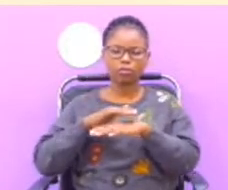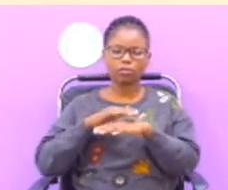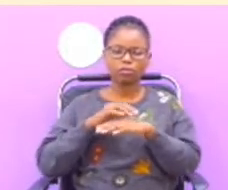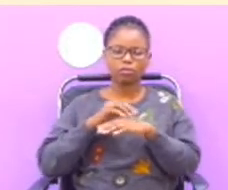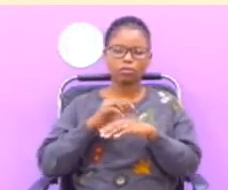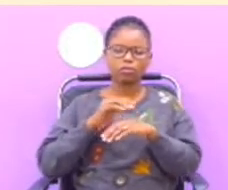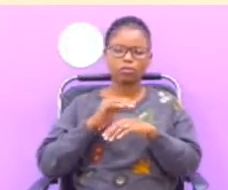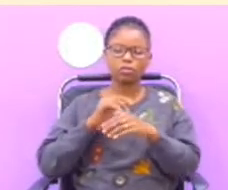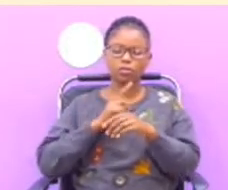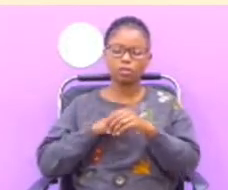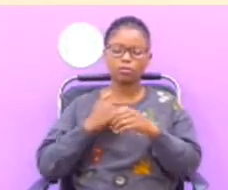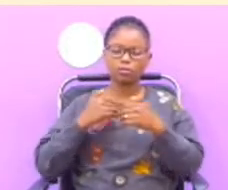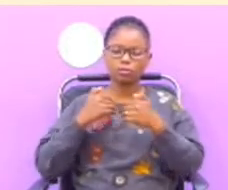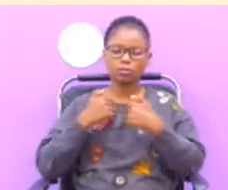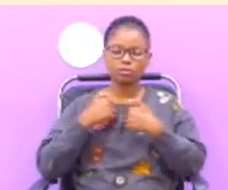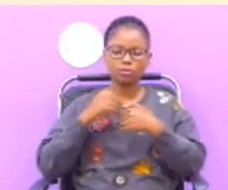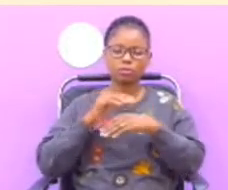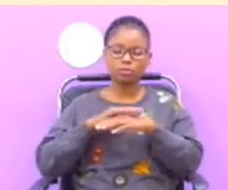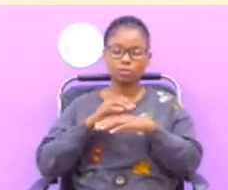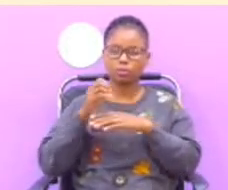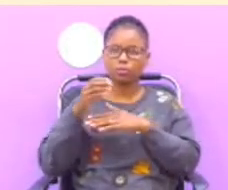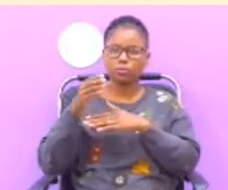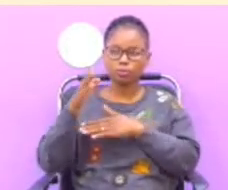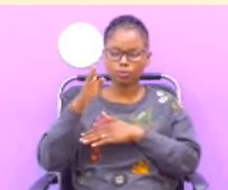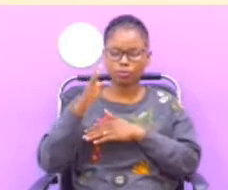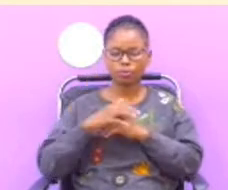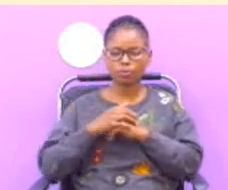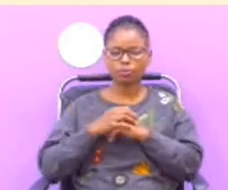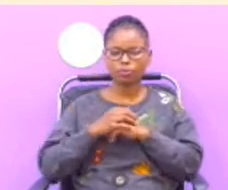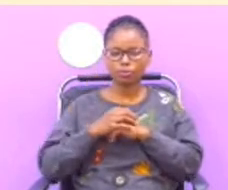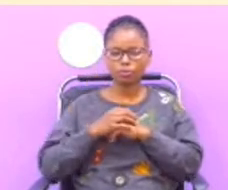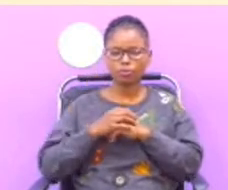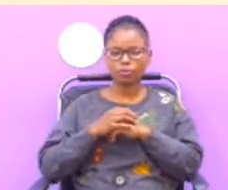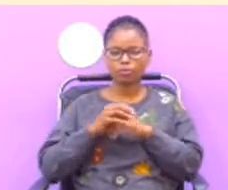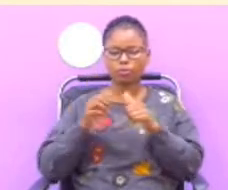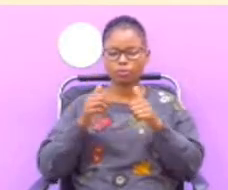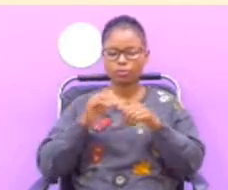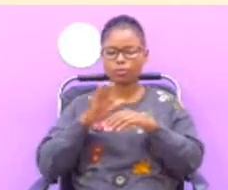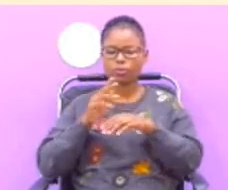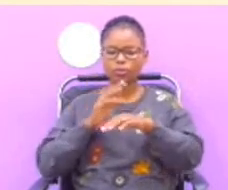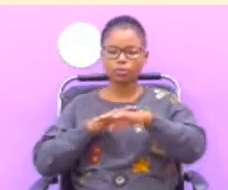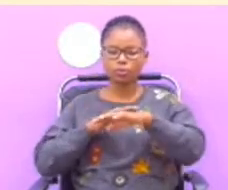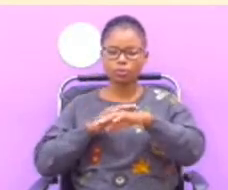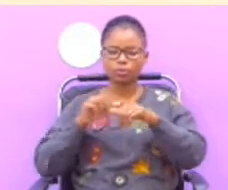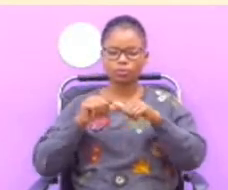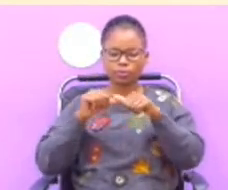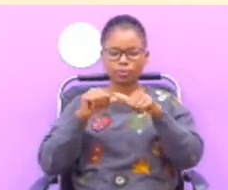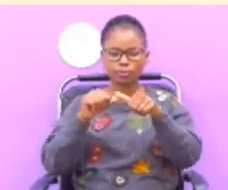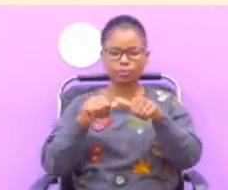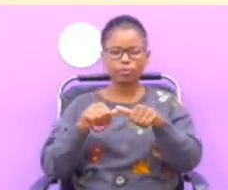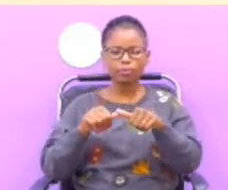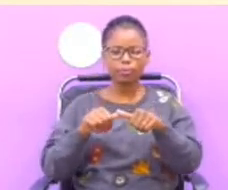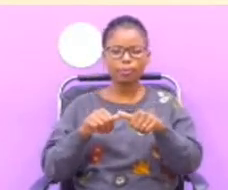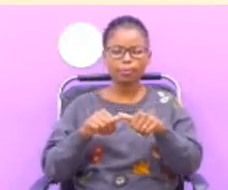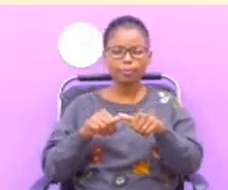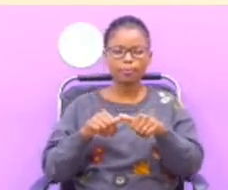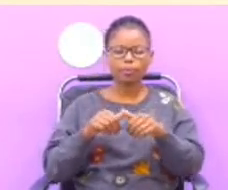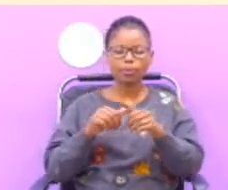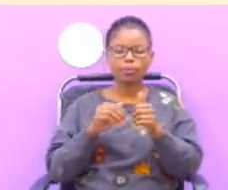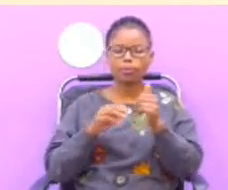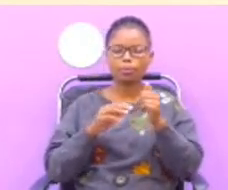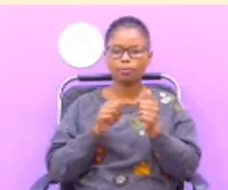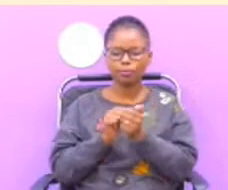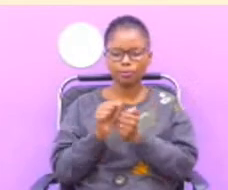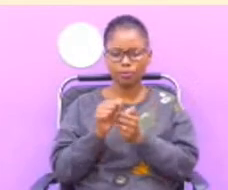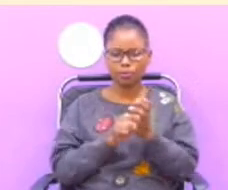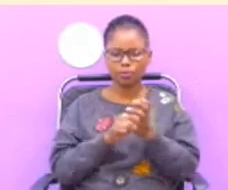matũkinyĩrĩre tũrĩ wega-inĩ waku. Leke magĩtũkorerera, matũkorerere tũrĩ wega-inĩ waku. Bũthi ũkĩgĩa thĩ, leke ũgĩe